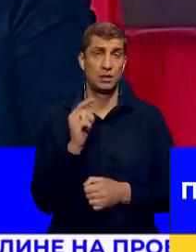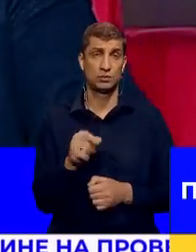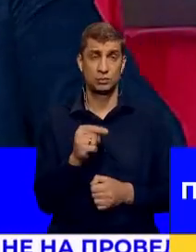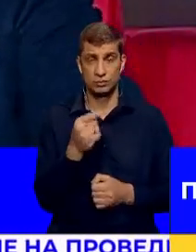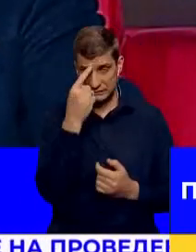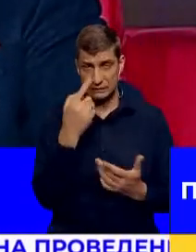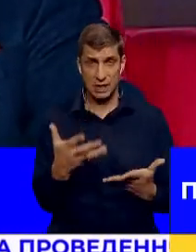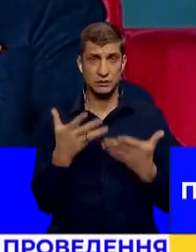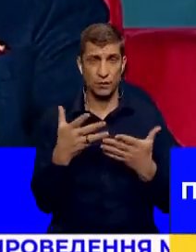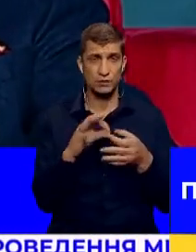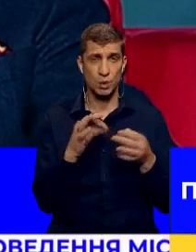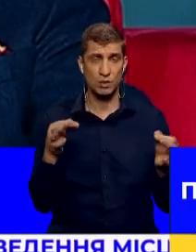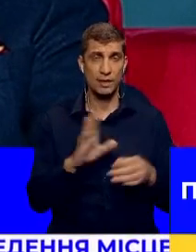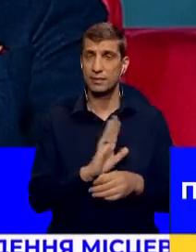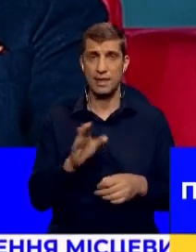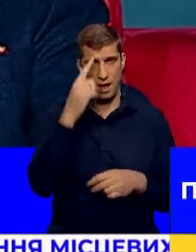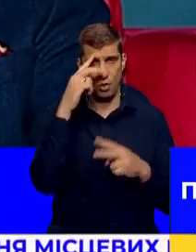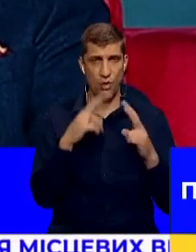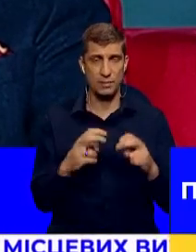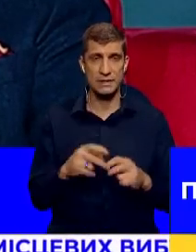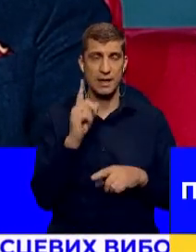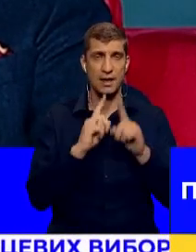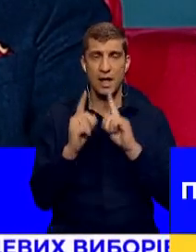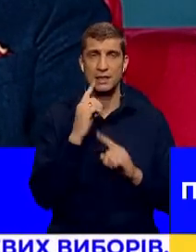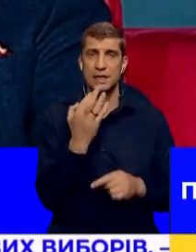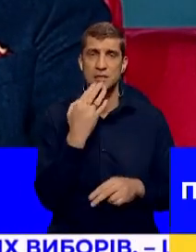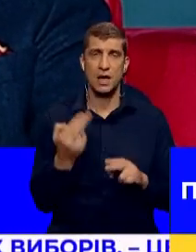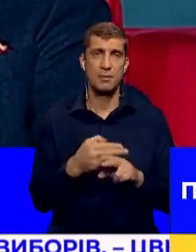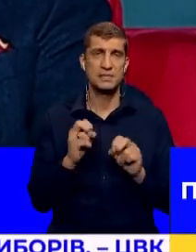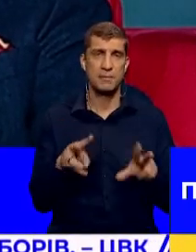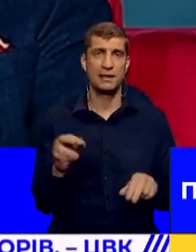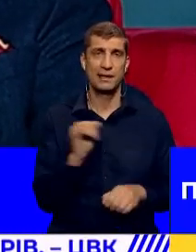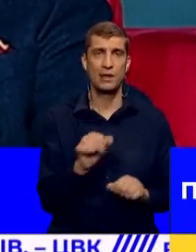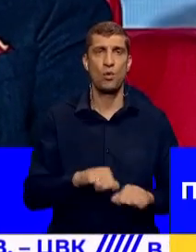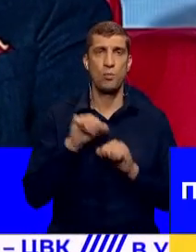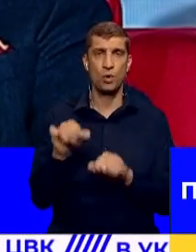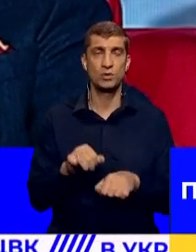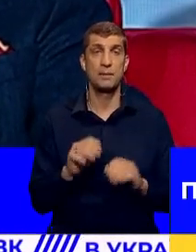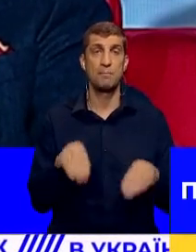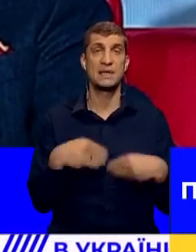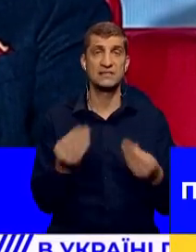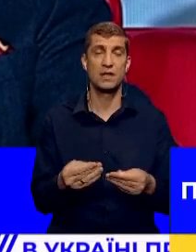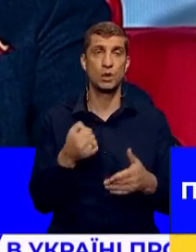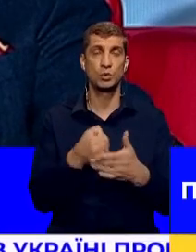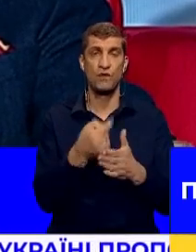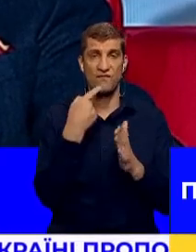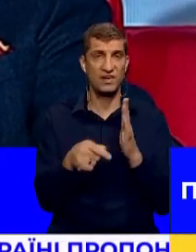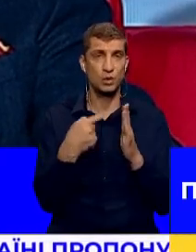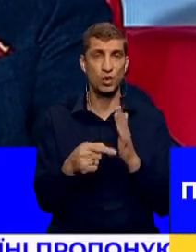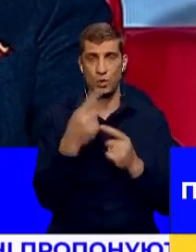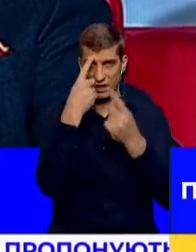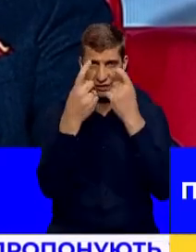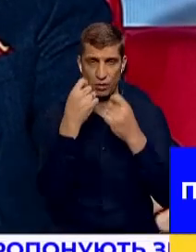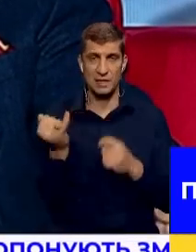з'ясовуються нюанси. Некомпетентність Ради національної безпеки і оборони призвела до витоку інформації